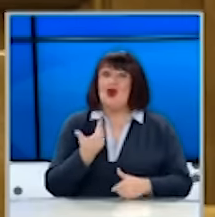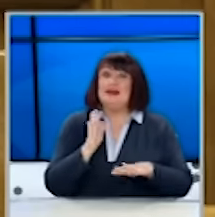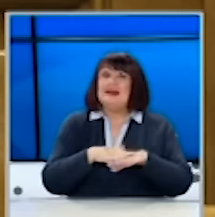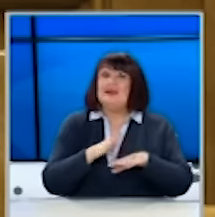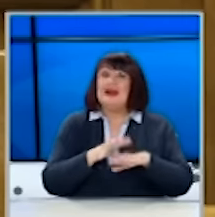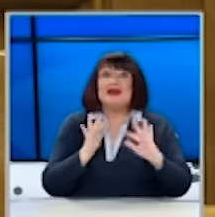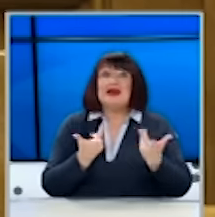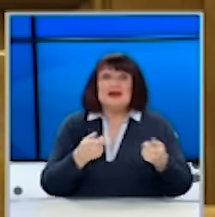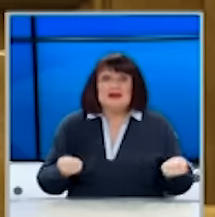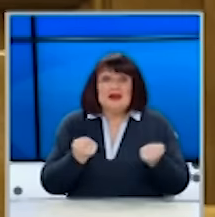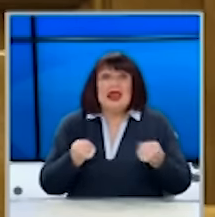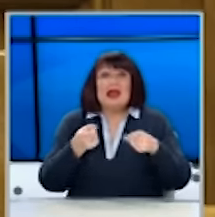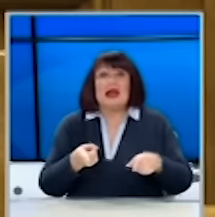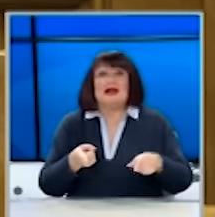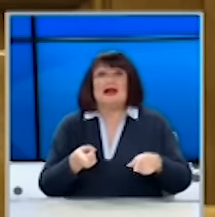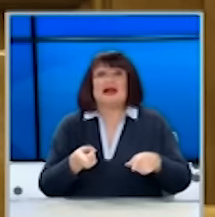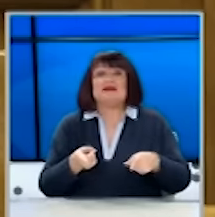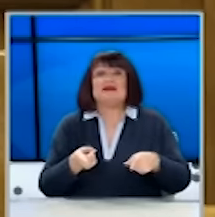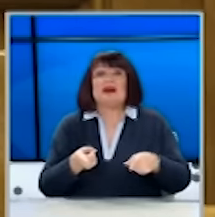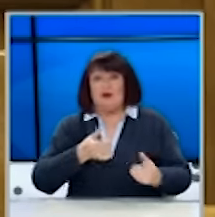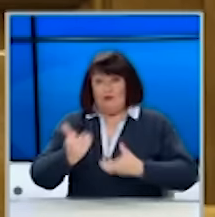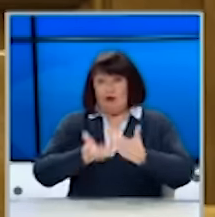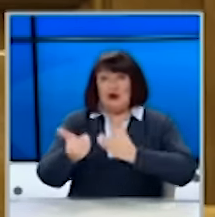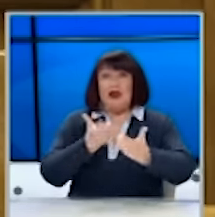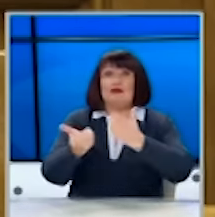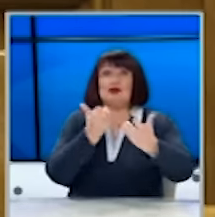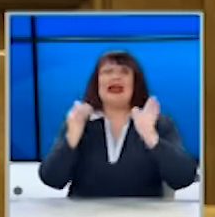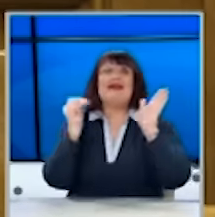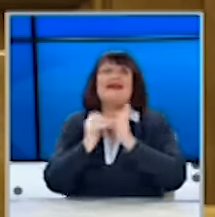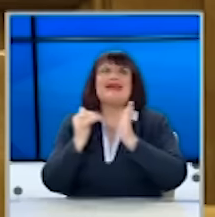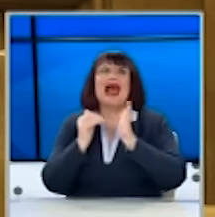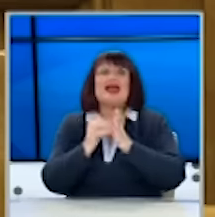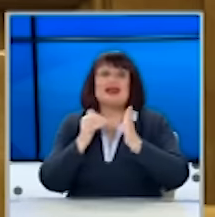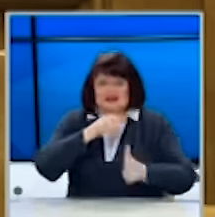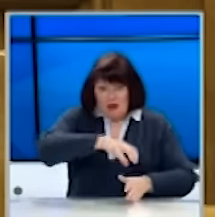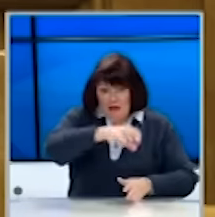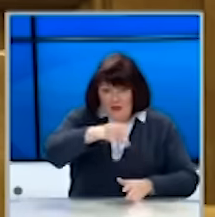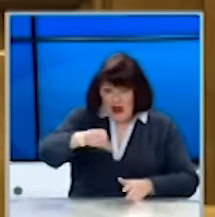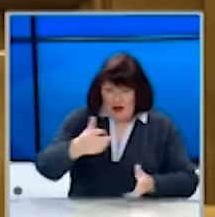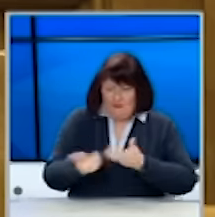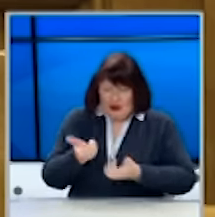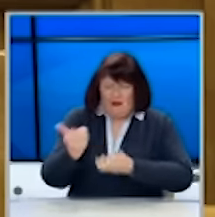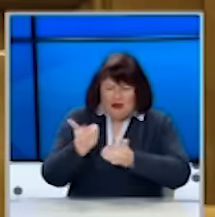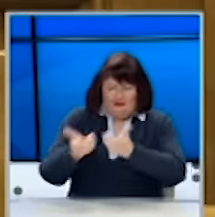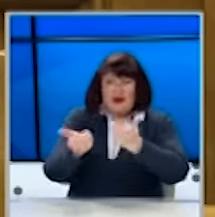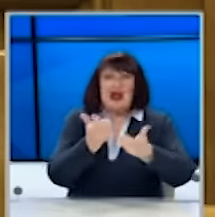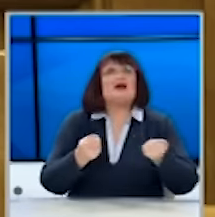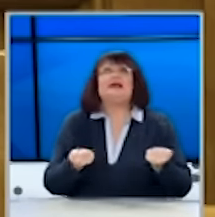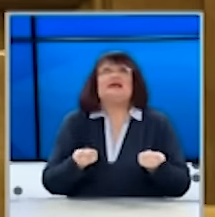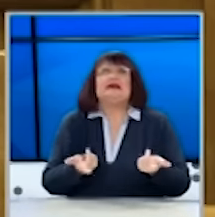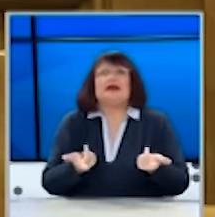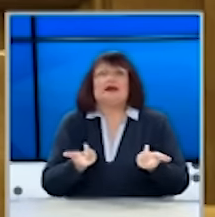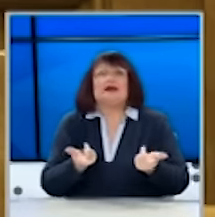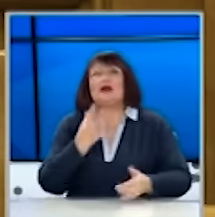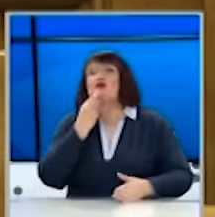και το τι κάνατε για να μην πιάσουν τόσες χιλιάδες φωτιές. Και βέβαια, ο λόγος που